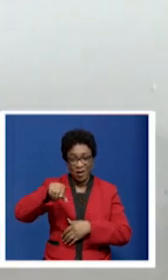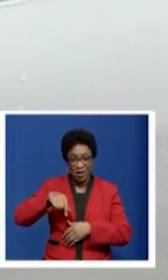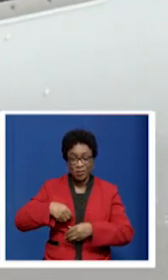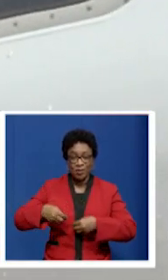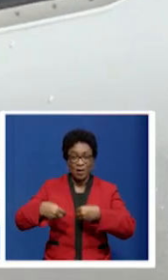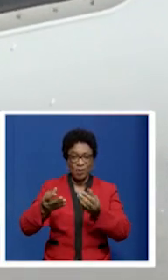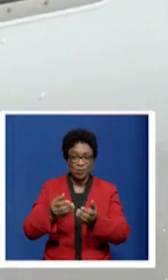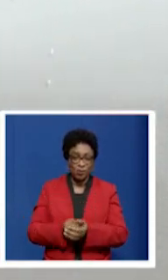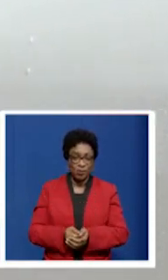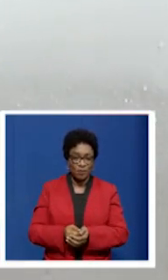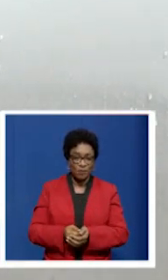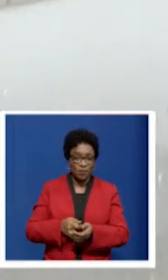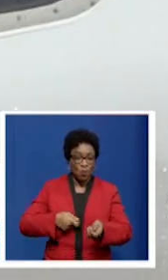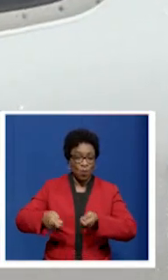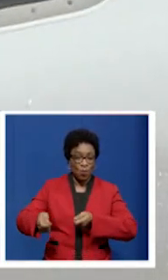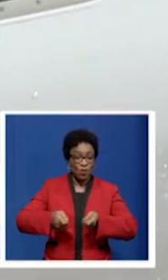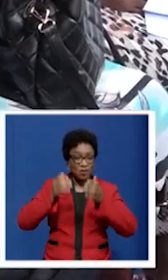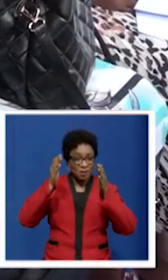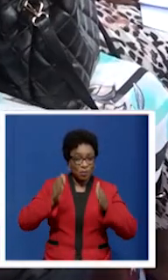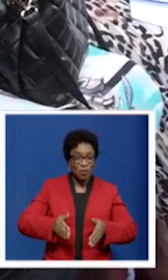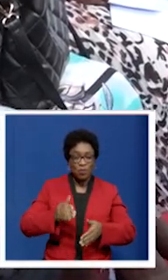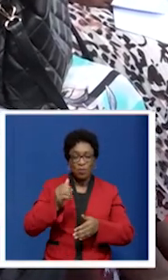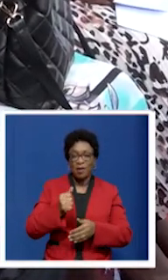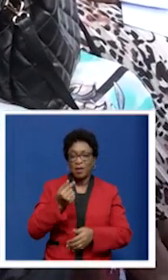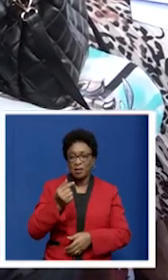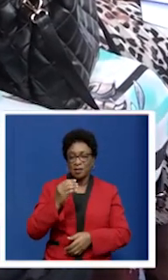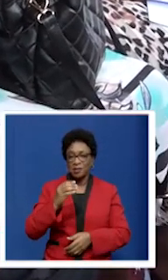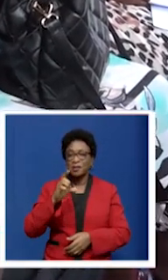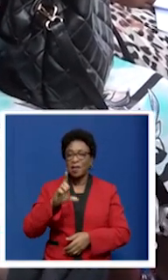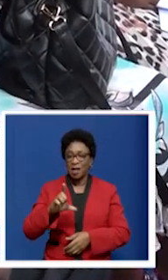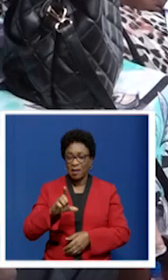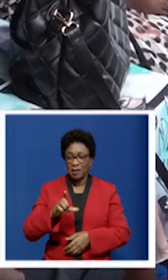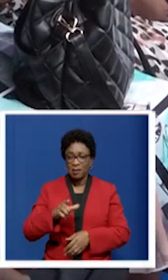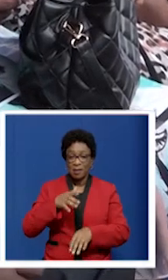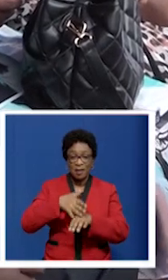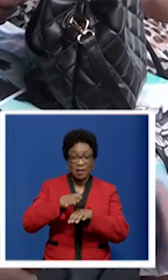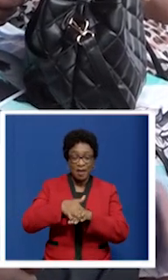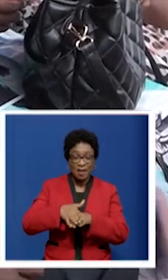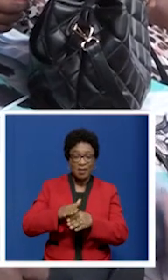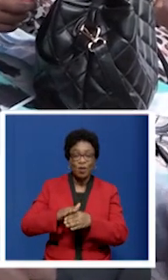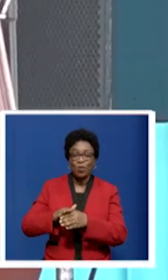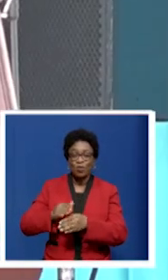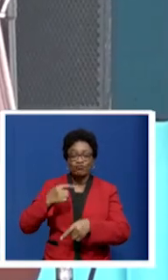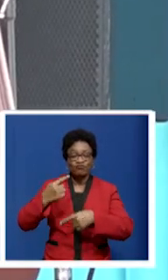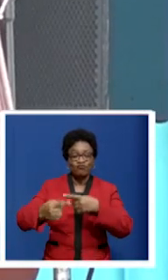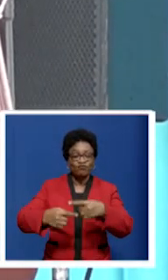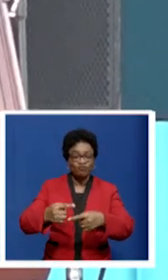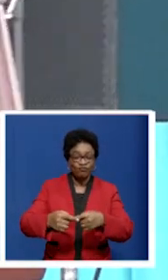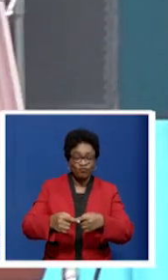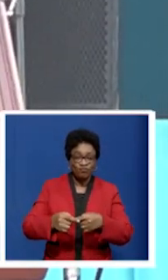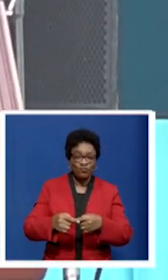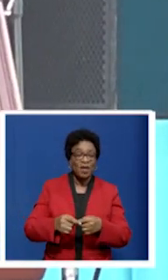mauzo Kenzi mkuu wa atcl akatumia hadhara hii Ili kueleza juu ya uendeshaji Wa shirika HiLo ndege ya